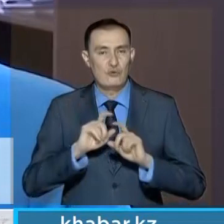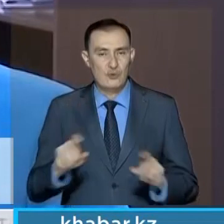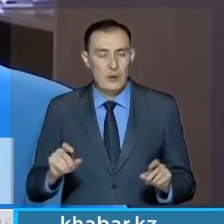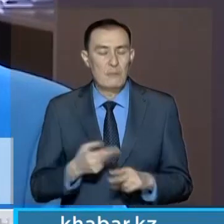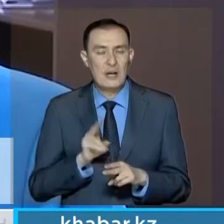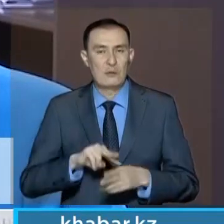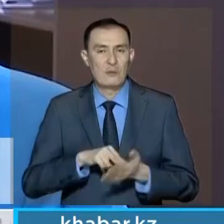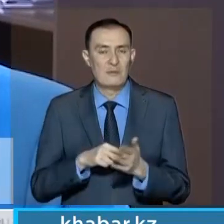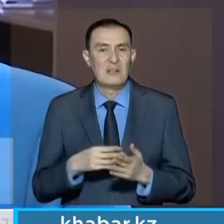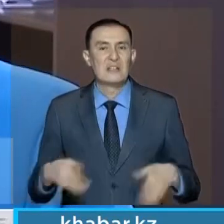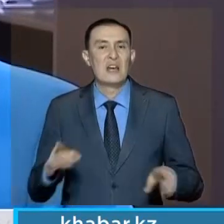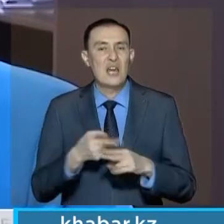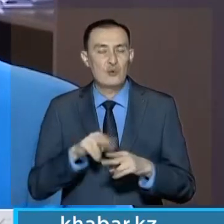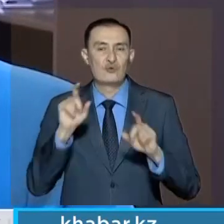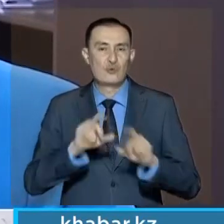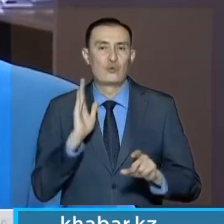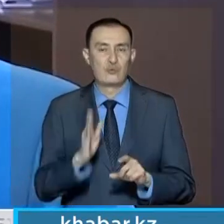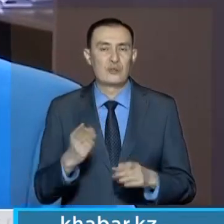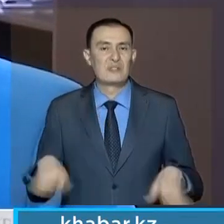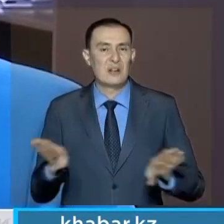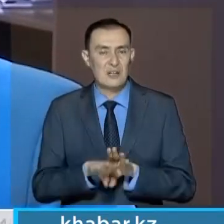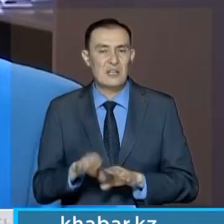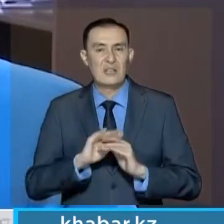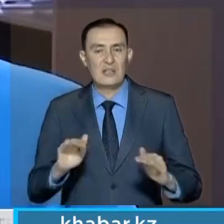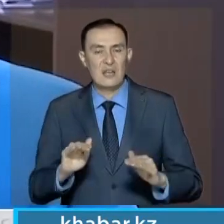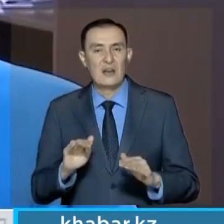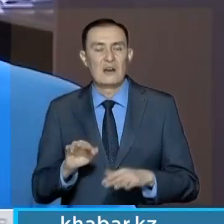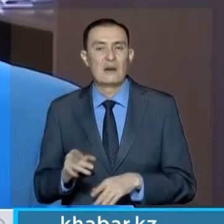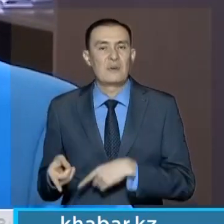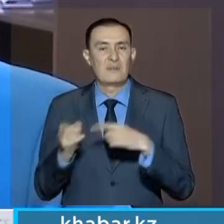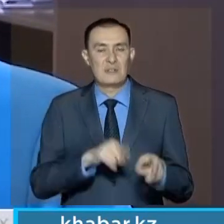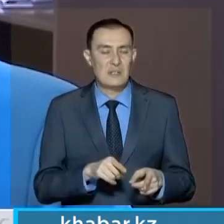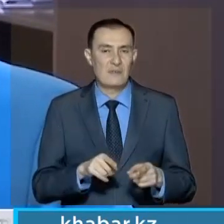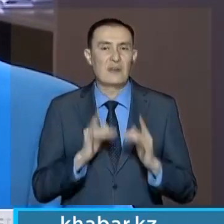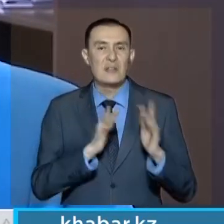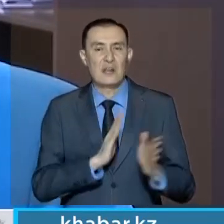поэтому планируется закрыть эту школу и перевести учеников в интернат поселка Жанарка.